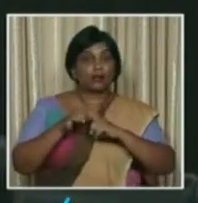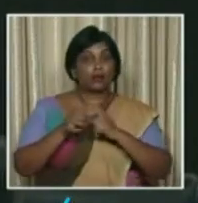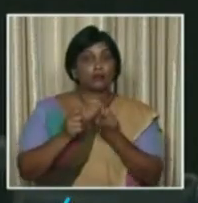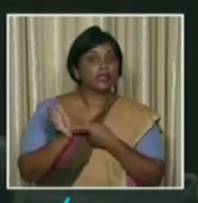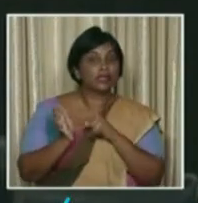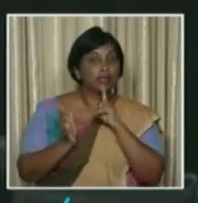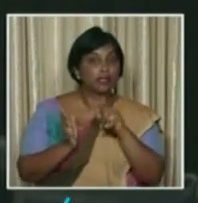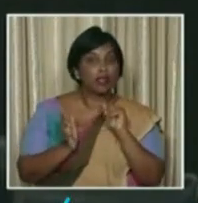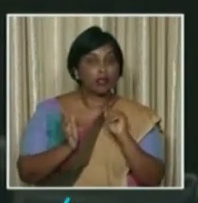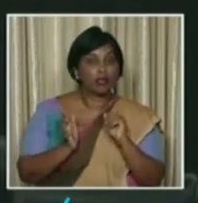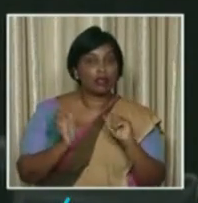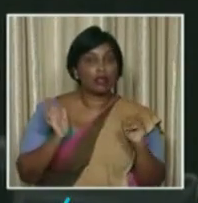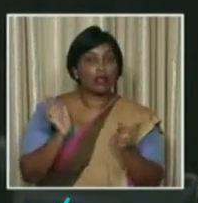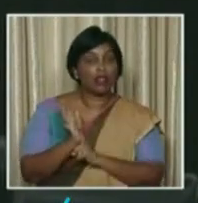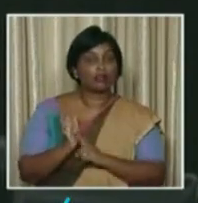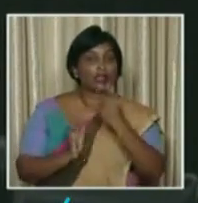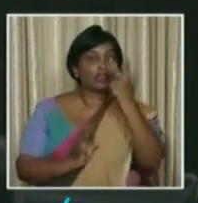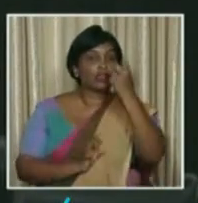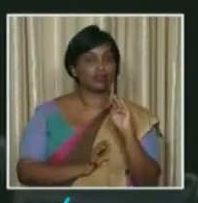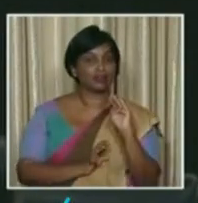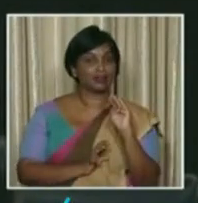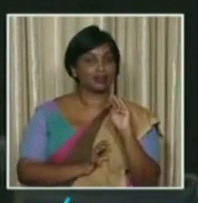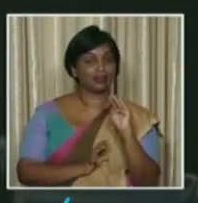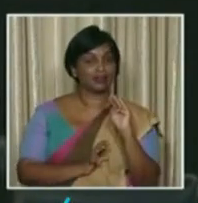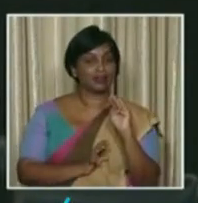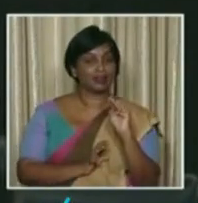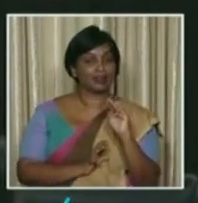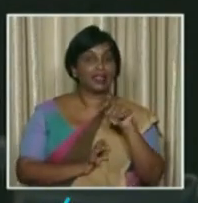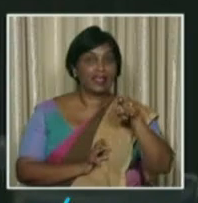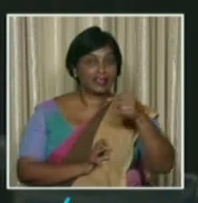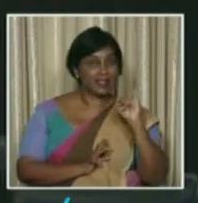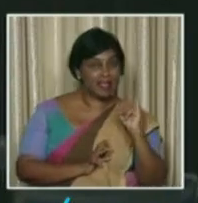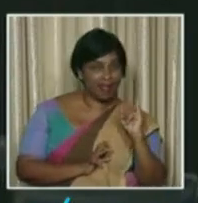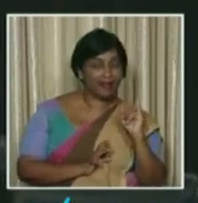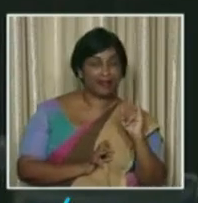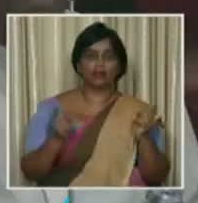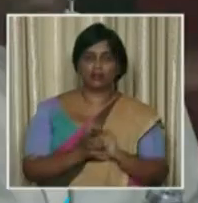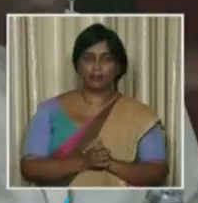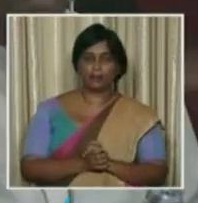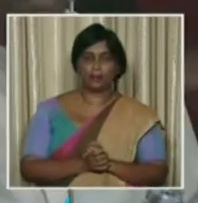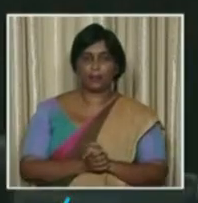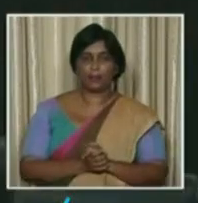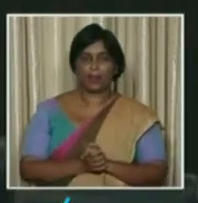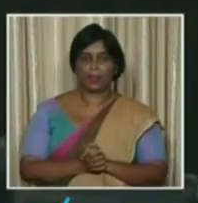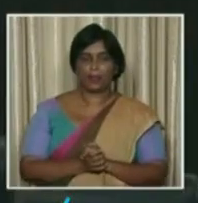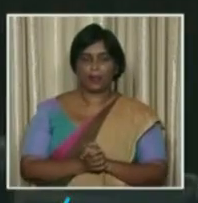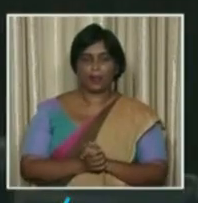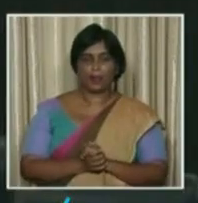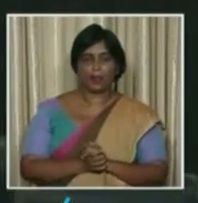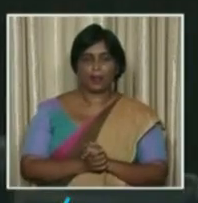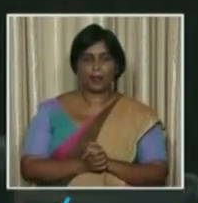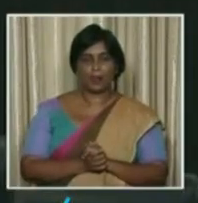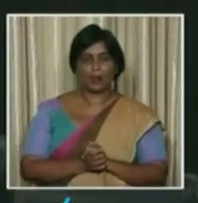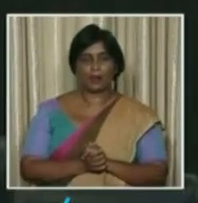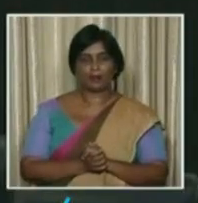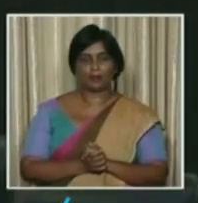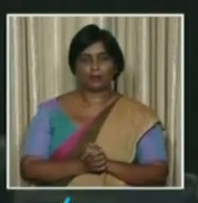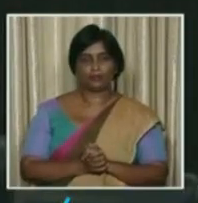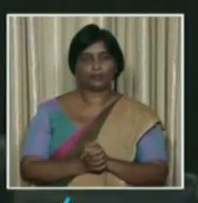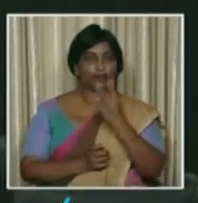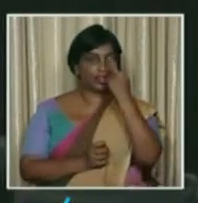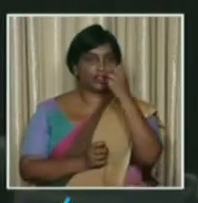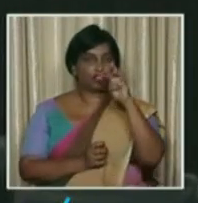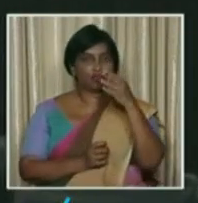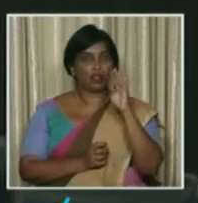කීයද දන්නවද ලක්ෂ 2340 160 වැඩේට 2340 ඇත්තගාන ව්‍යාජගාන අතර